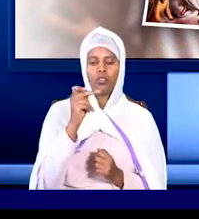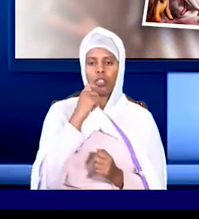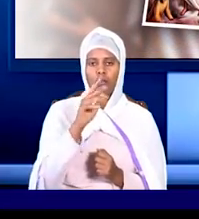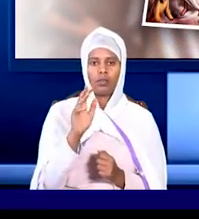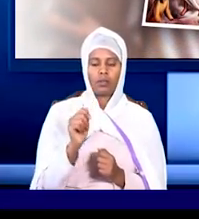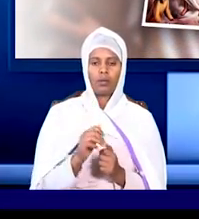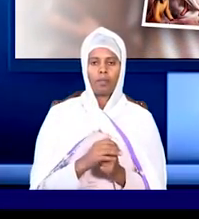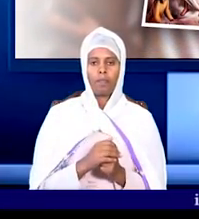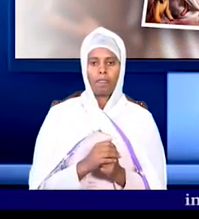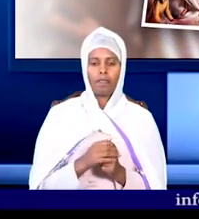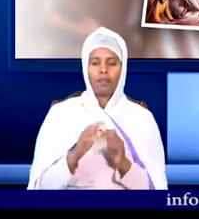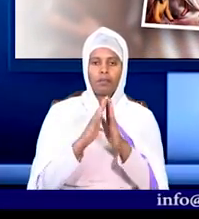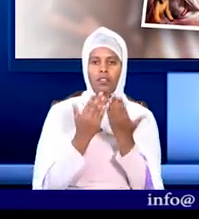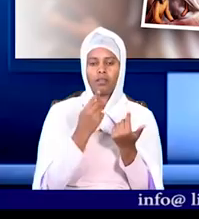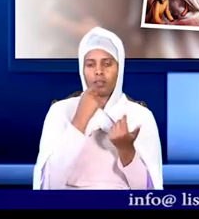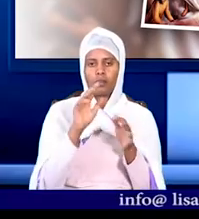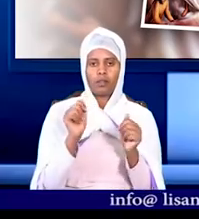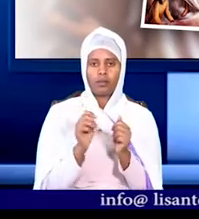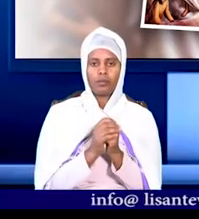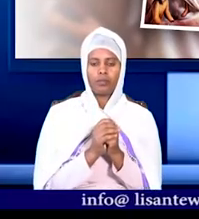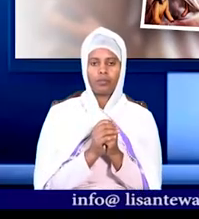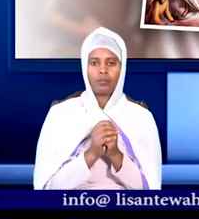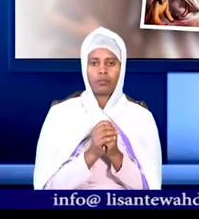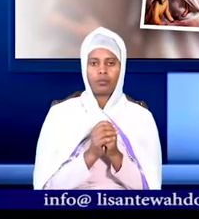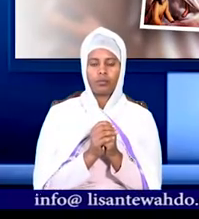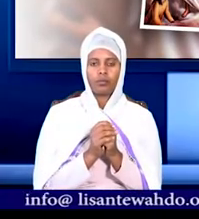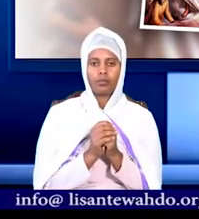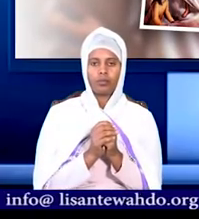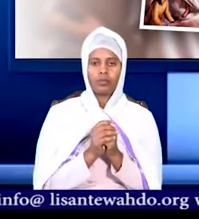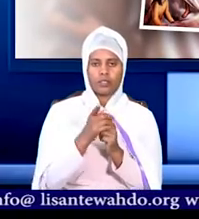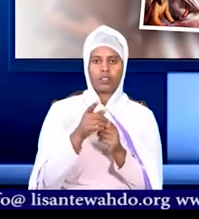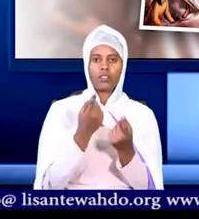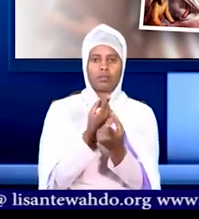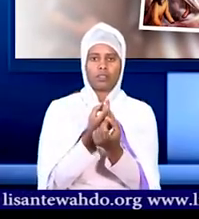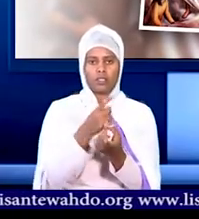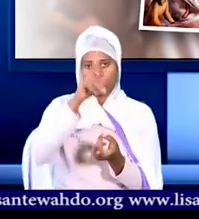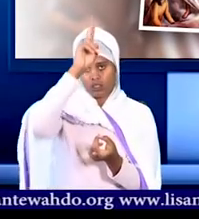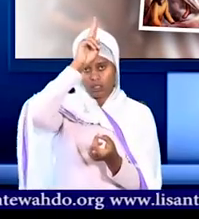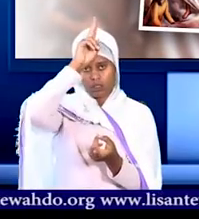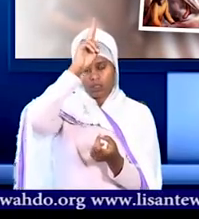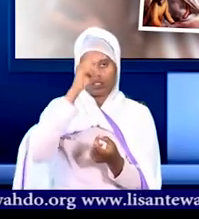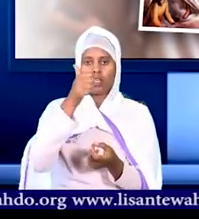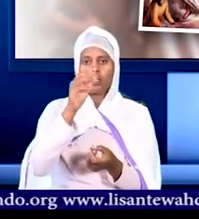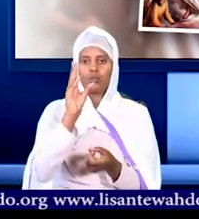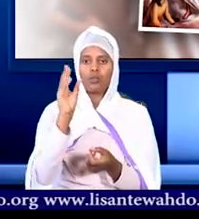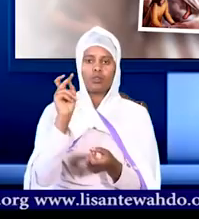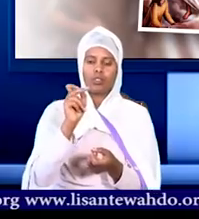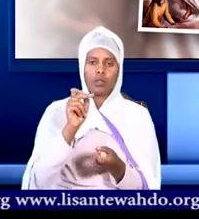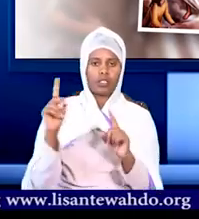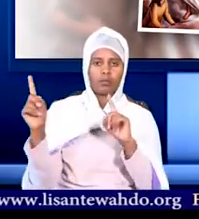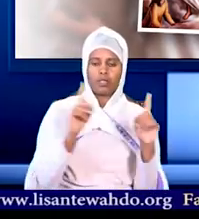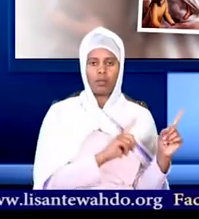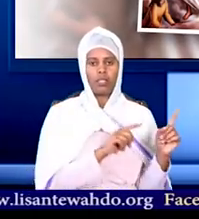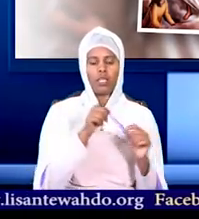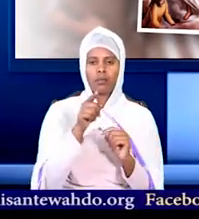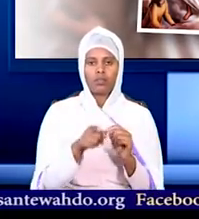እንታይ እዮም ኢሎም ኣይሁዳውያን እንታይ ከይብል እቲ መፅሓፍ ከምዚ ይብል ህያው እቲ መስሓቲ ኣይሁዳውያን